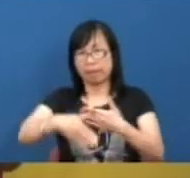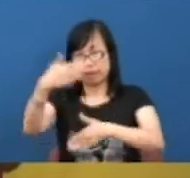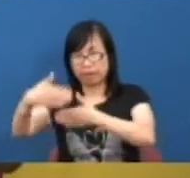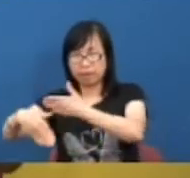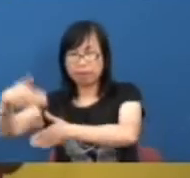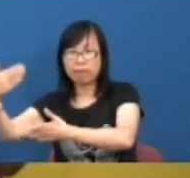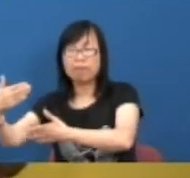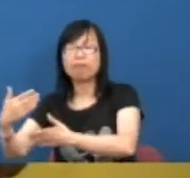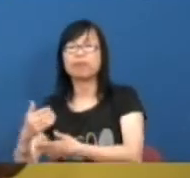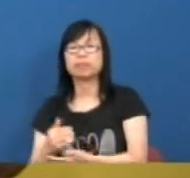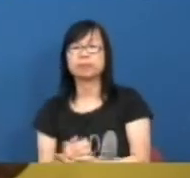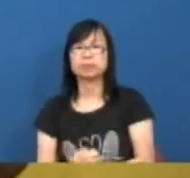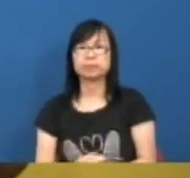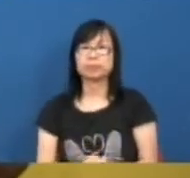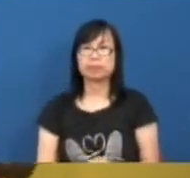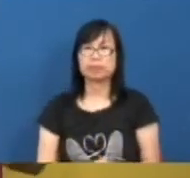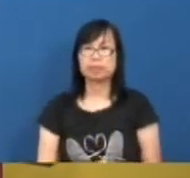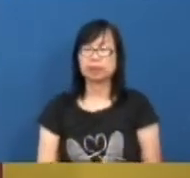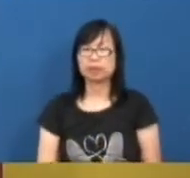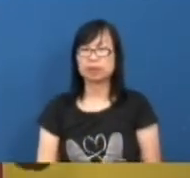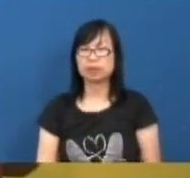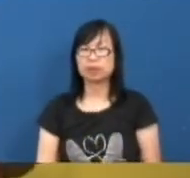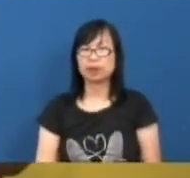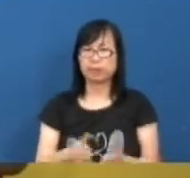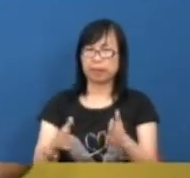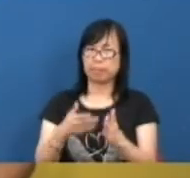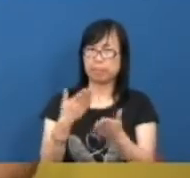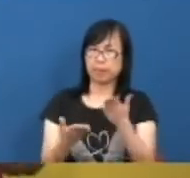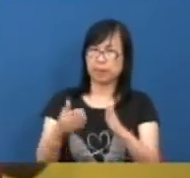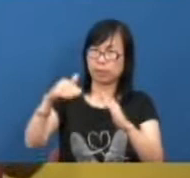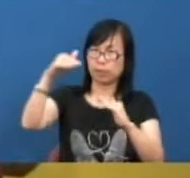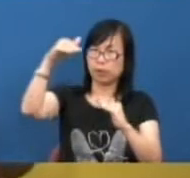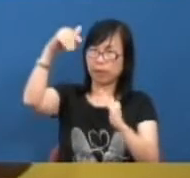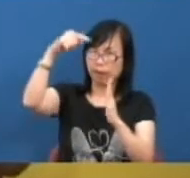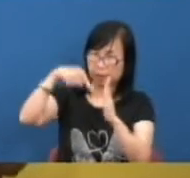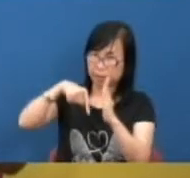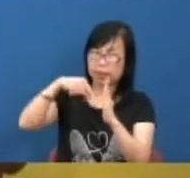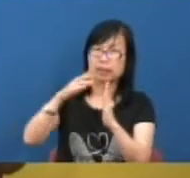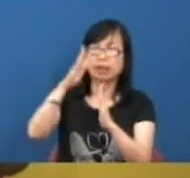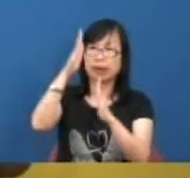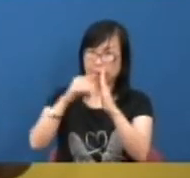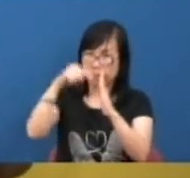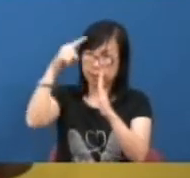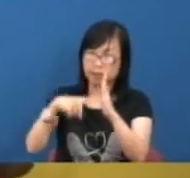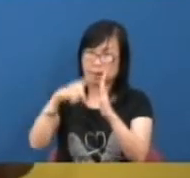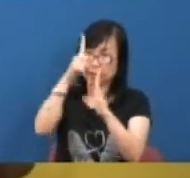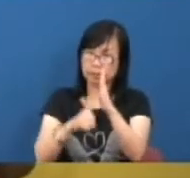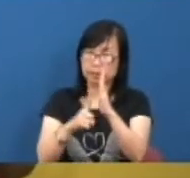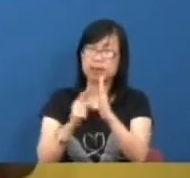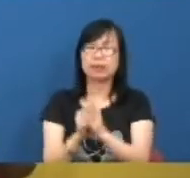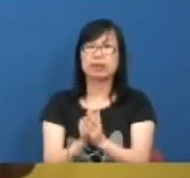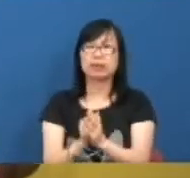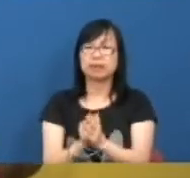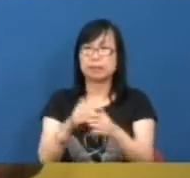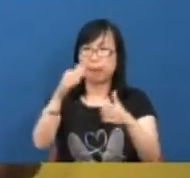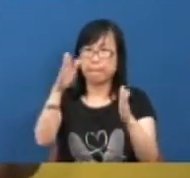些這個即比較矮層的低密度的一些文物館去或者一